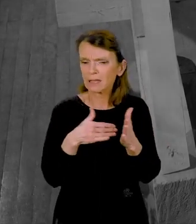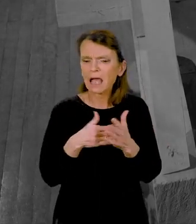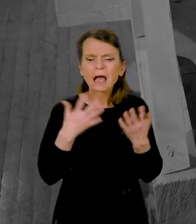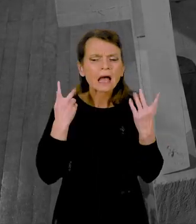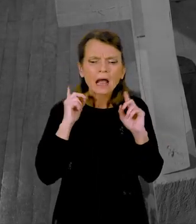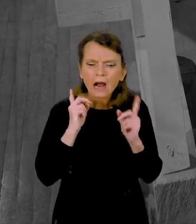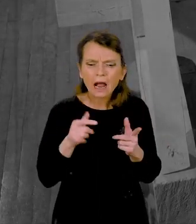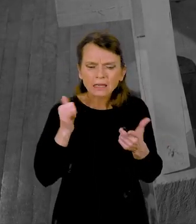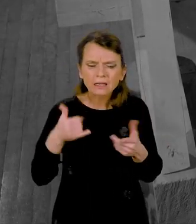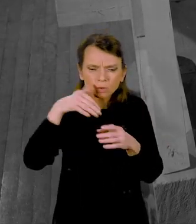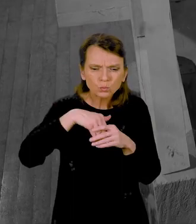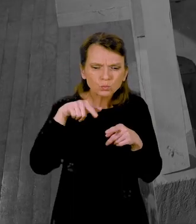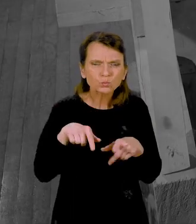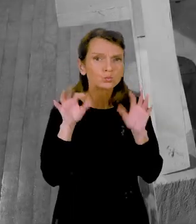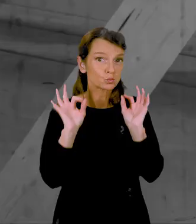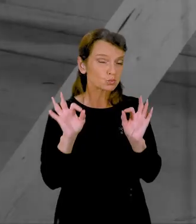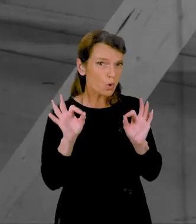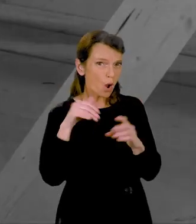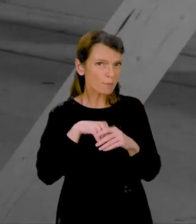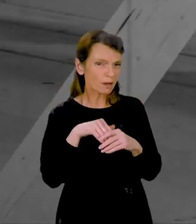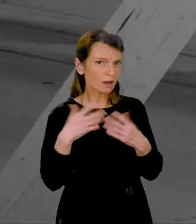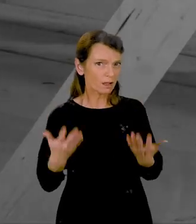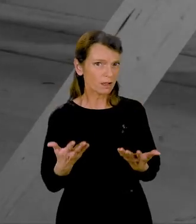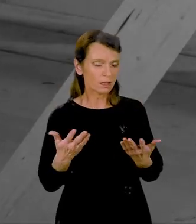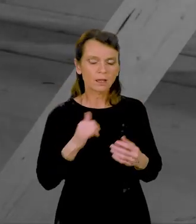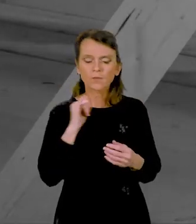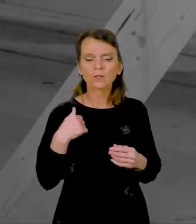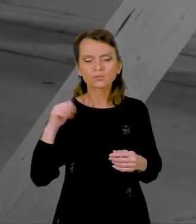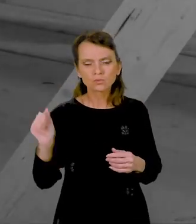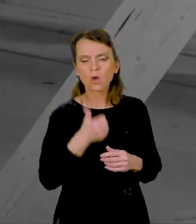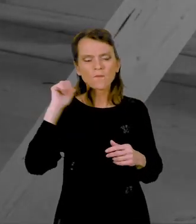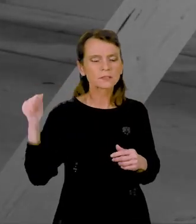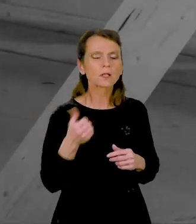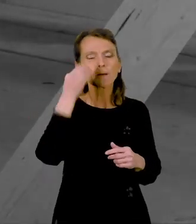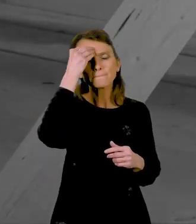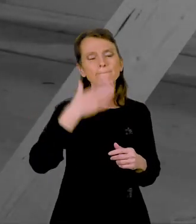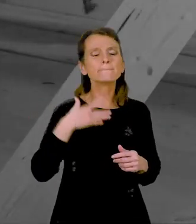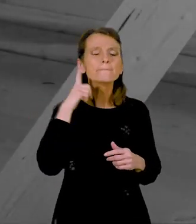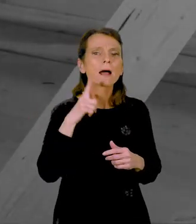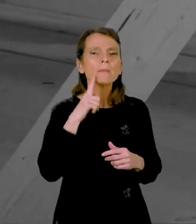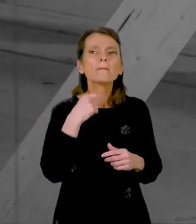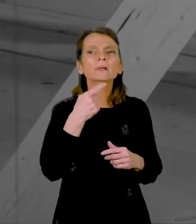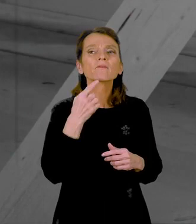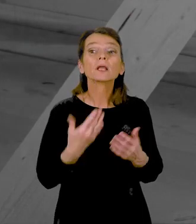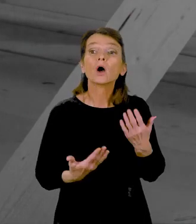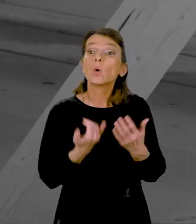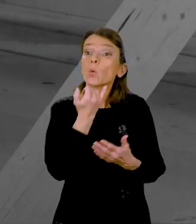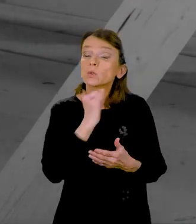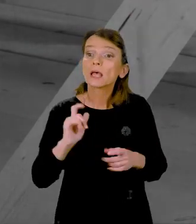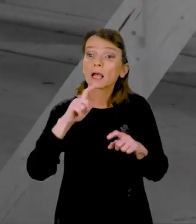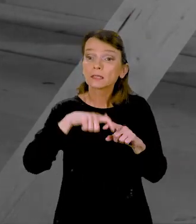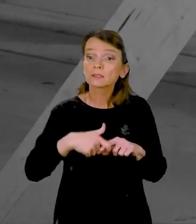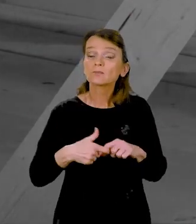Kaj je tukaj dobrega? Vedno znova se spomnim svojo mamo, ki pravi, veš, vsaka stvar je za nekaj